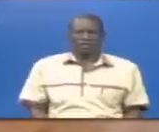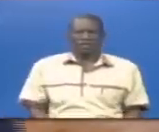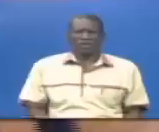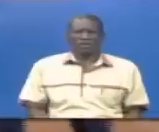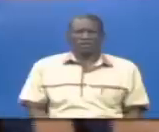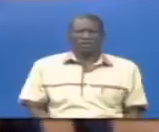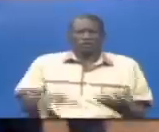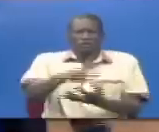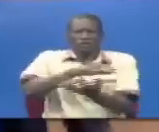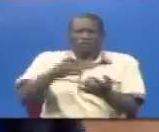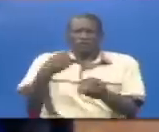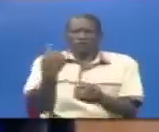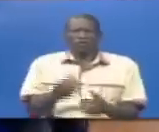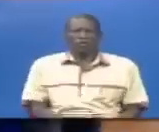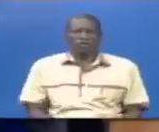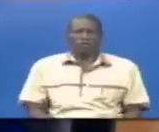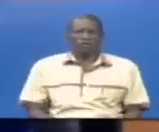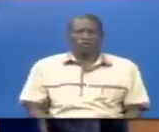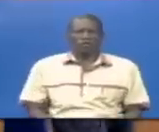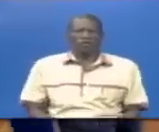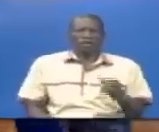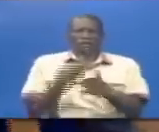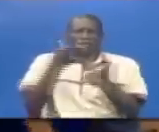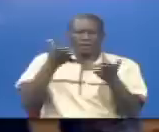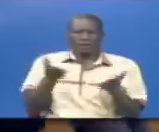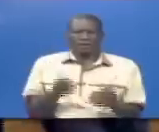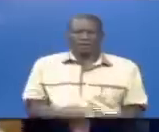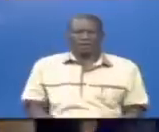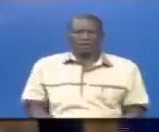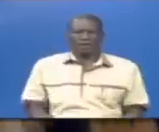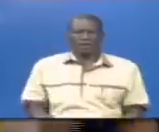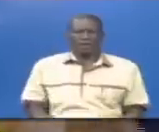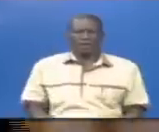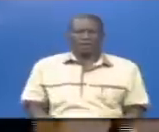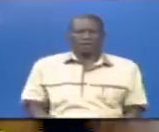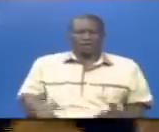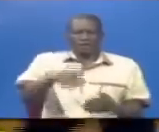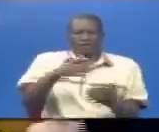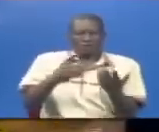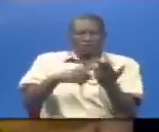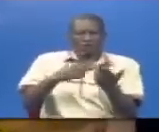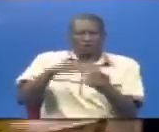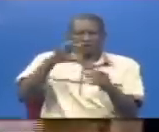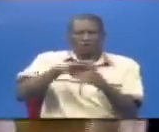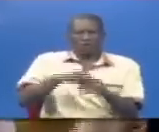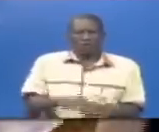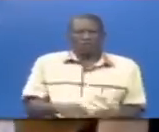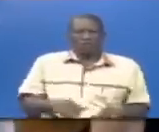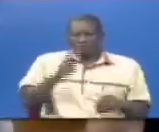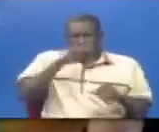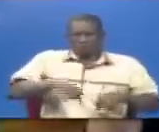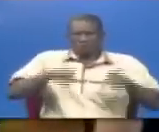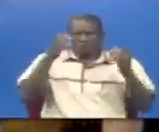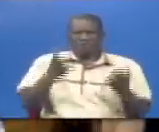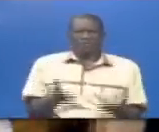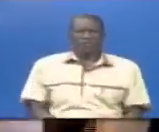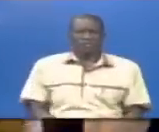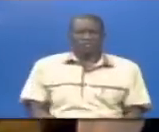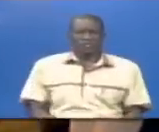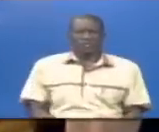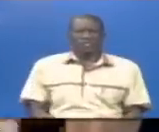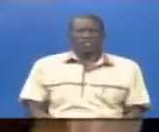vurugu tu ambazo zinatokea hapa kwenye eneo hili la kuhesabu kura. Maafisa polisi